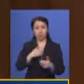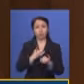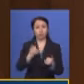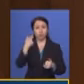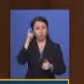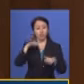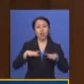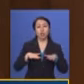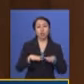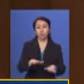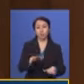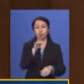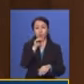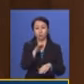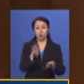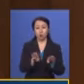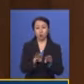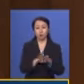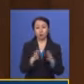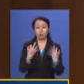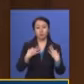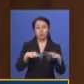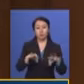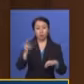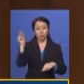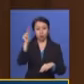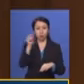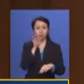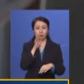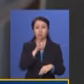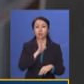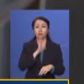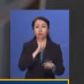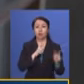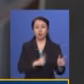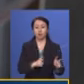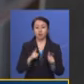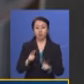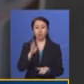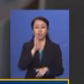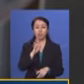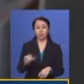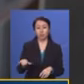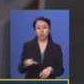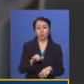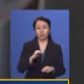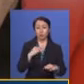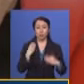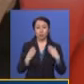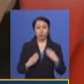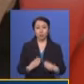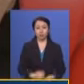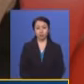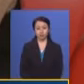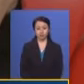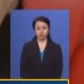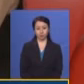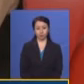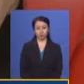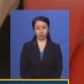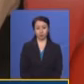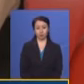умеет шить на профессиональном уровне. В свободное от учебы время девушка изготавливает женские сумочки и украшения. Вообще этим